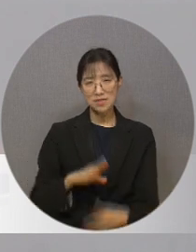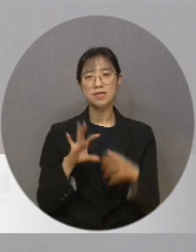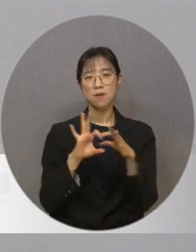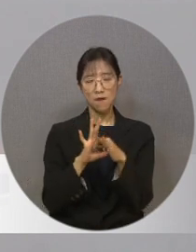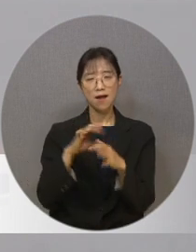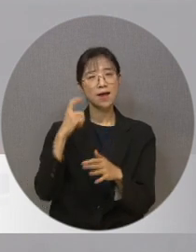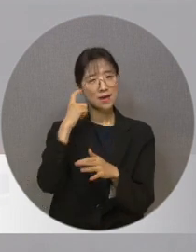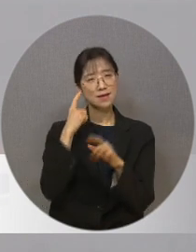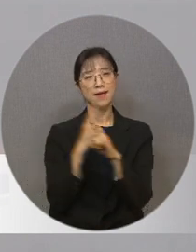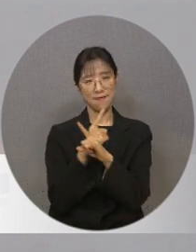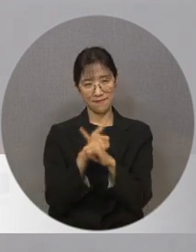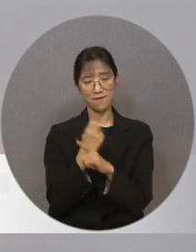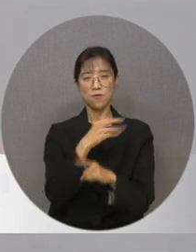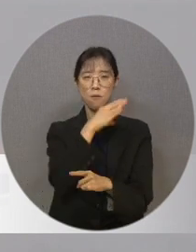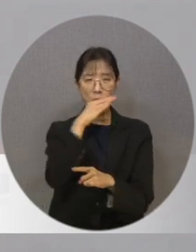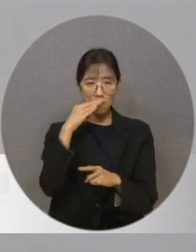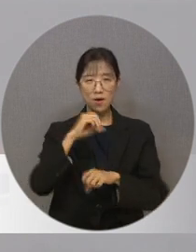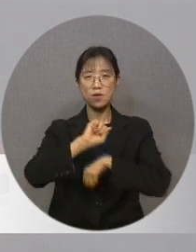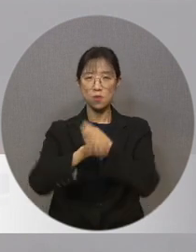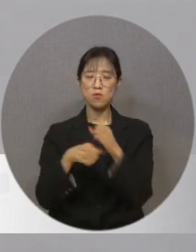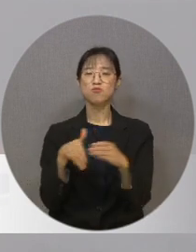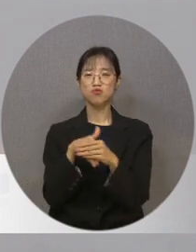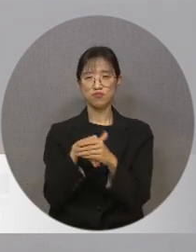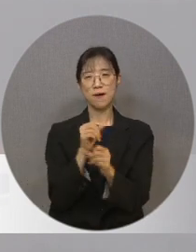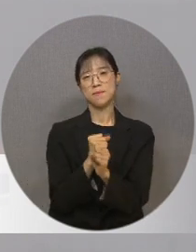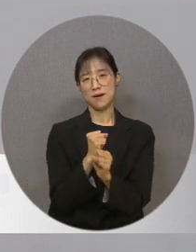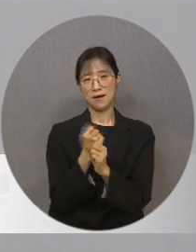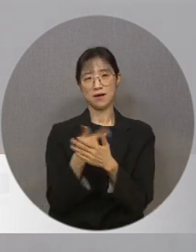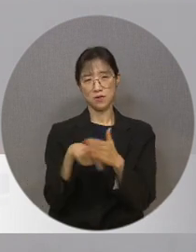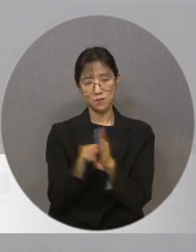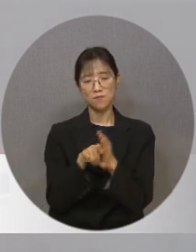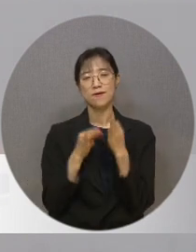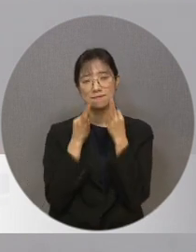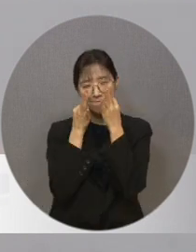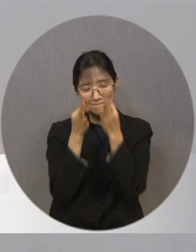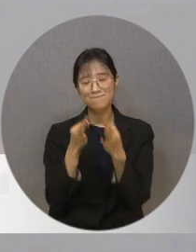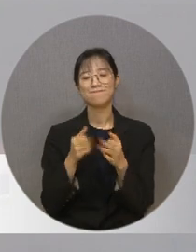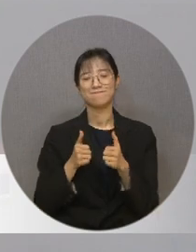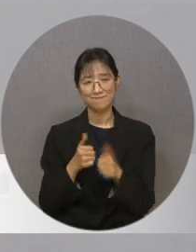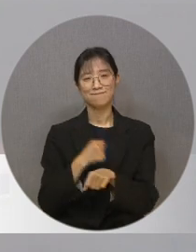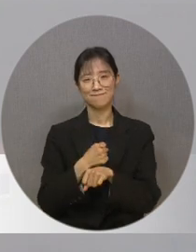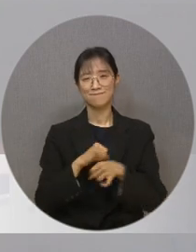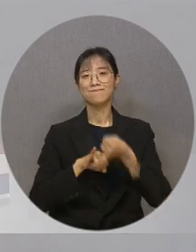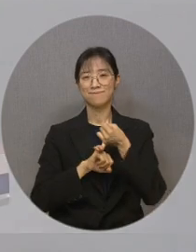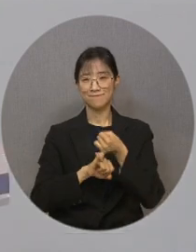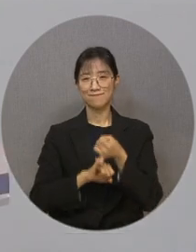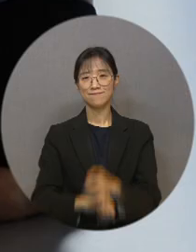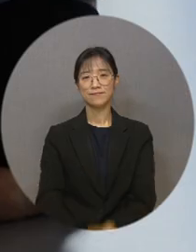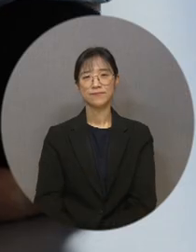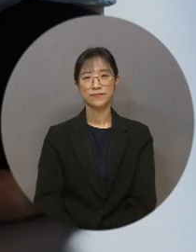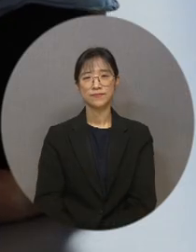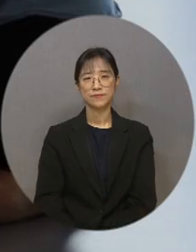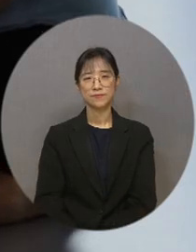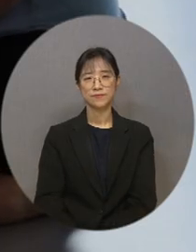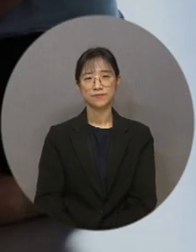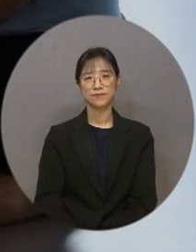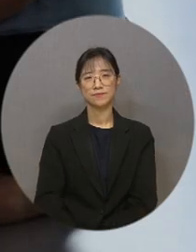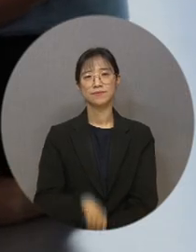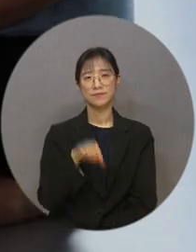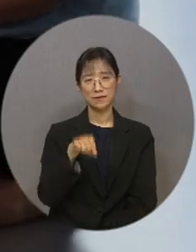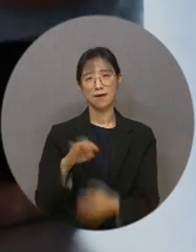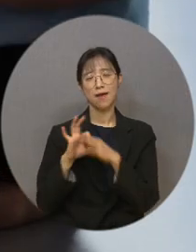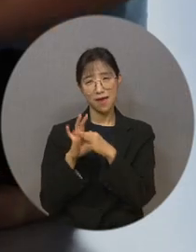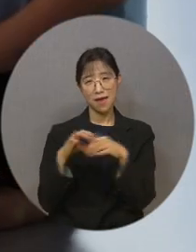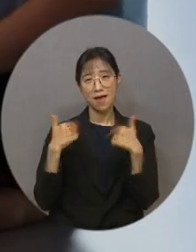개선, 그리고 올바른 반려동물 문화 정착을 위해서 최선을 다할 것을 드립니다. 상시 운영되는